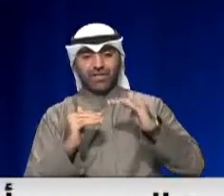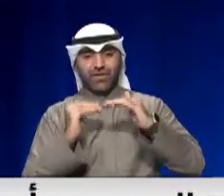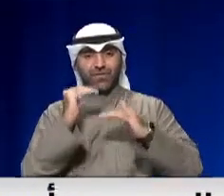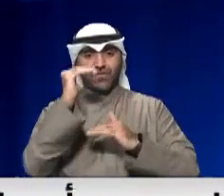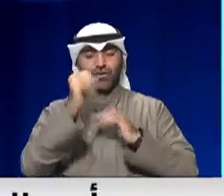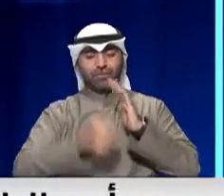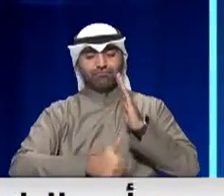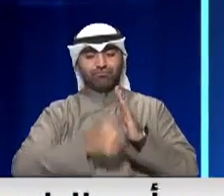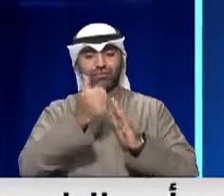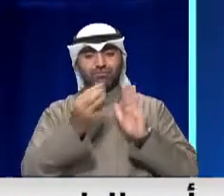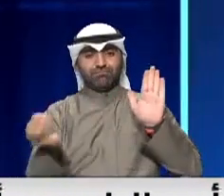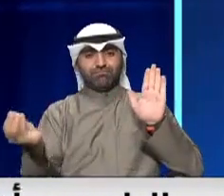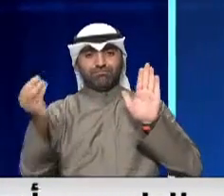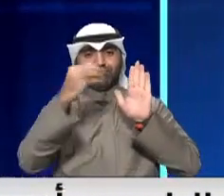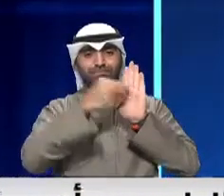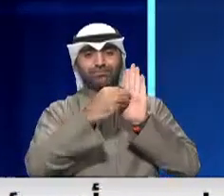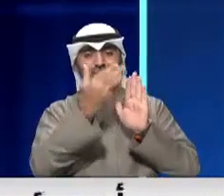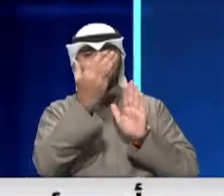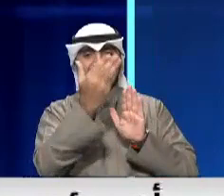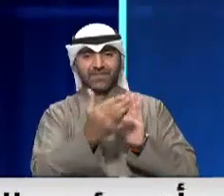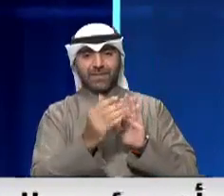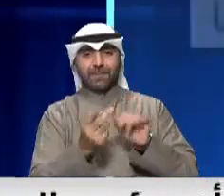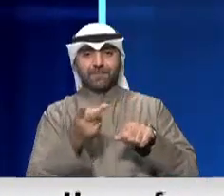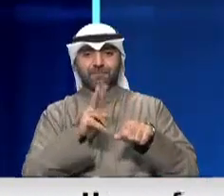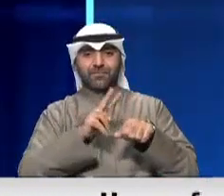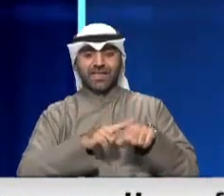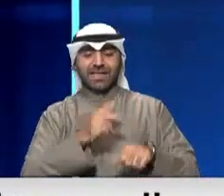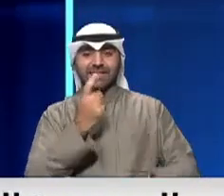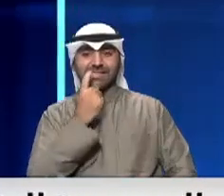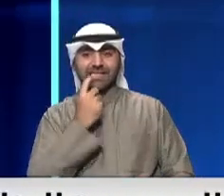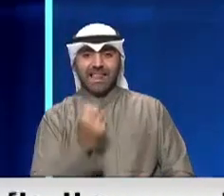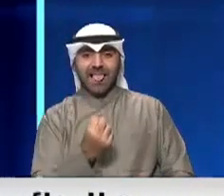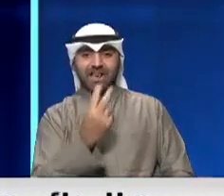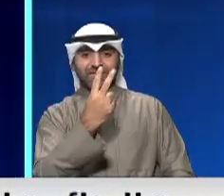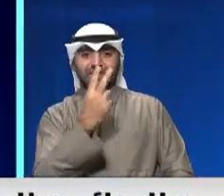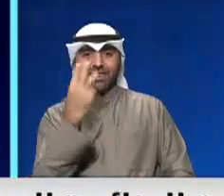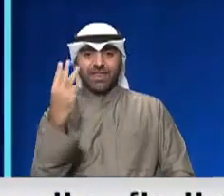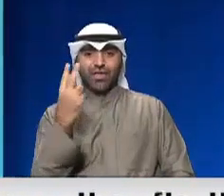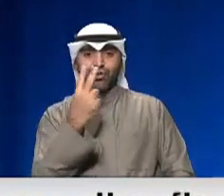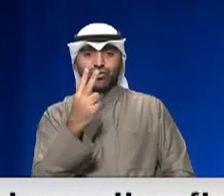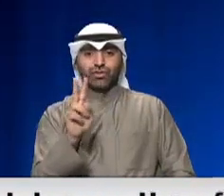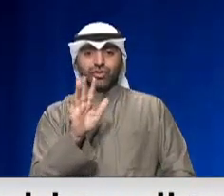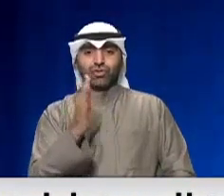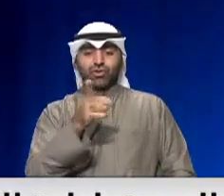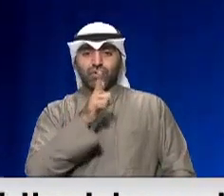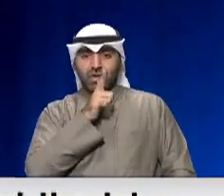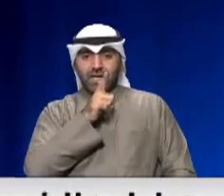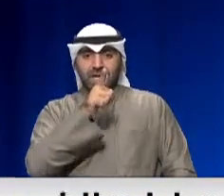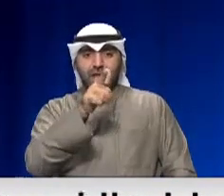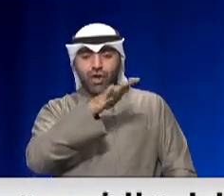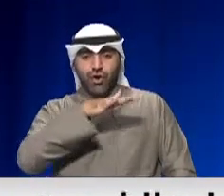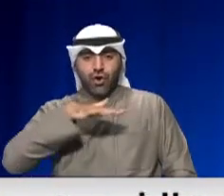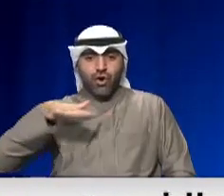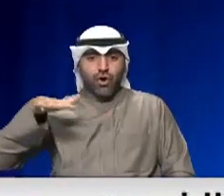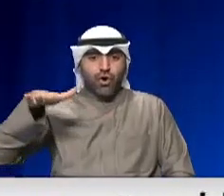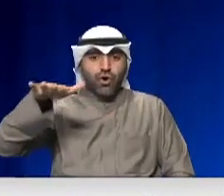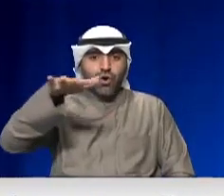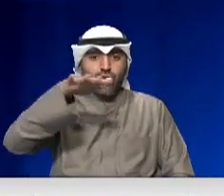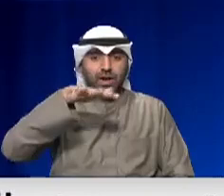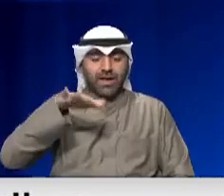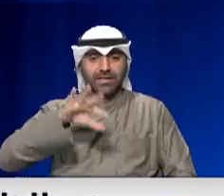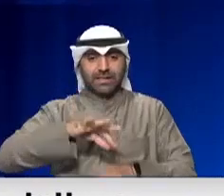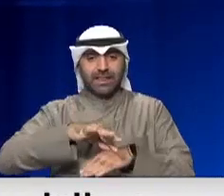ميلادية كاملة خلال شهر فبراير لعام 2023. وأشارت إلى أنه على طالب القيد أن يقدم للجنة